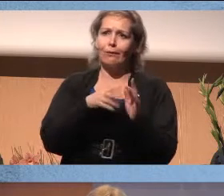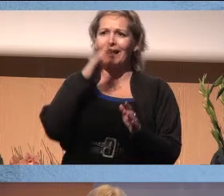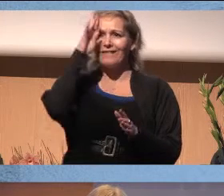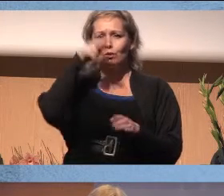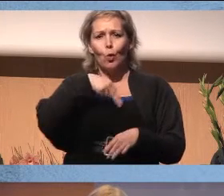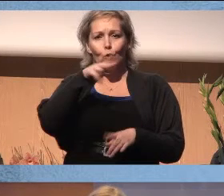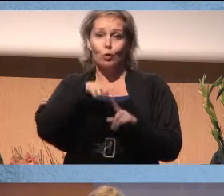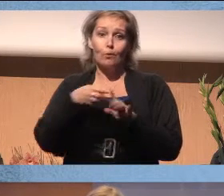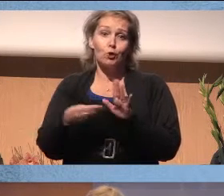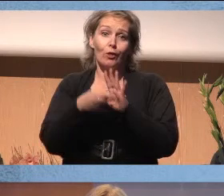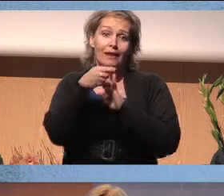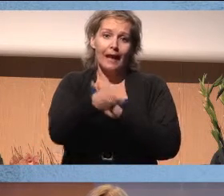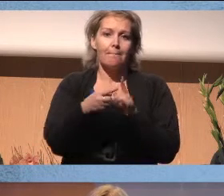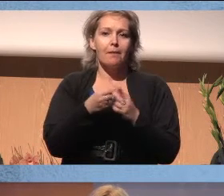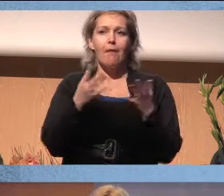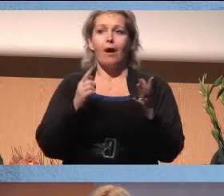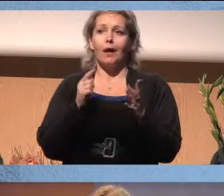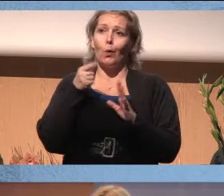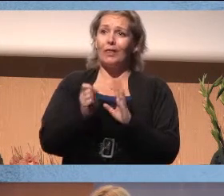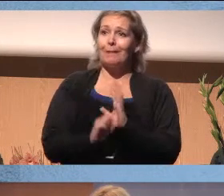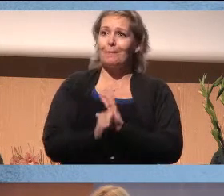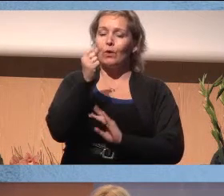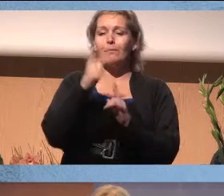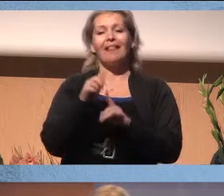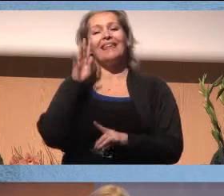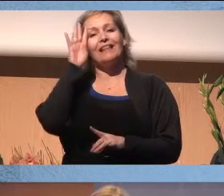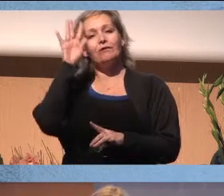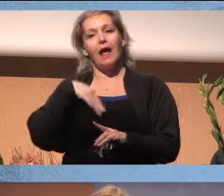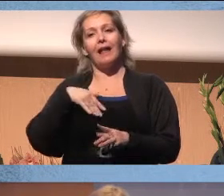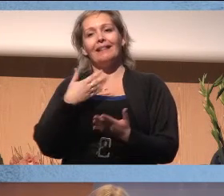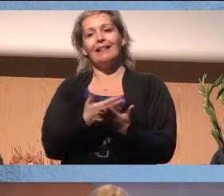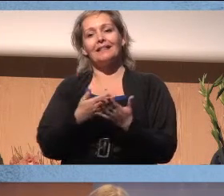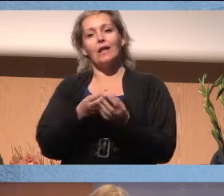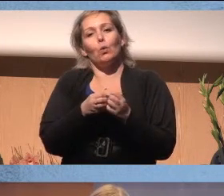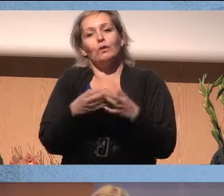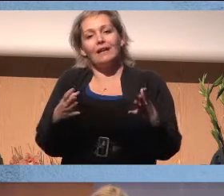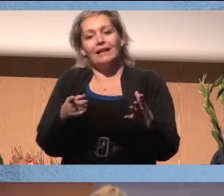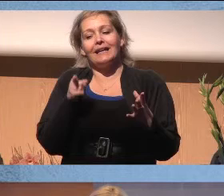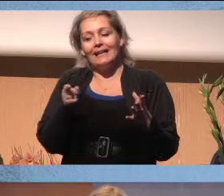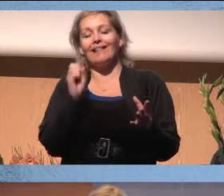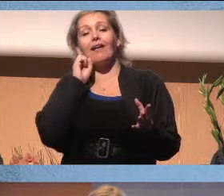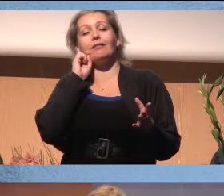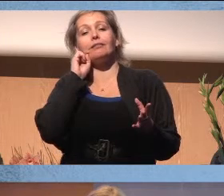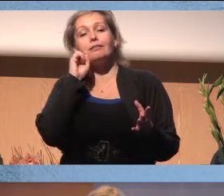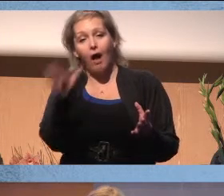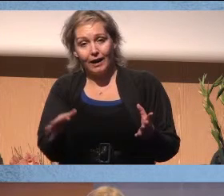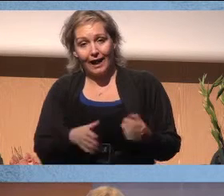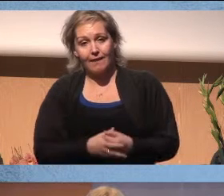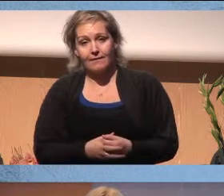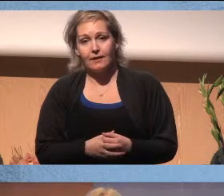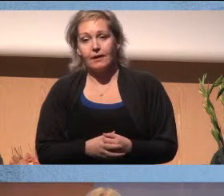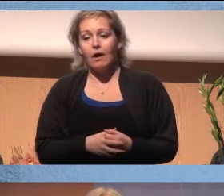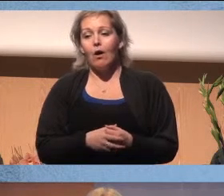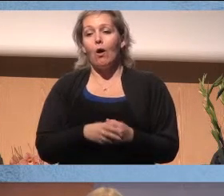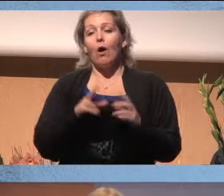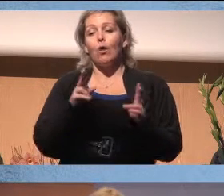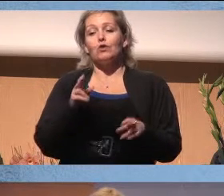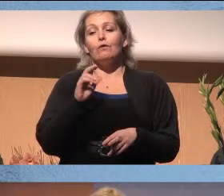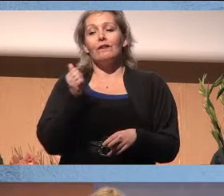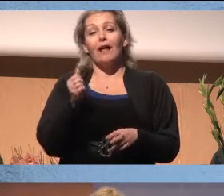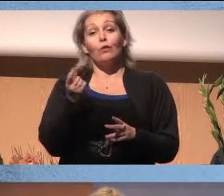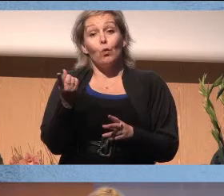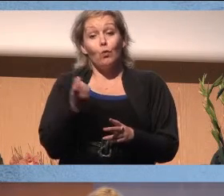Norge støtter på mange hundre millioner. Innovasjon tjenesteutvikling i det daglige. Og så det fordi